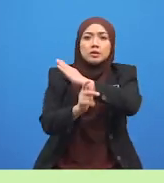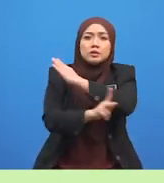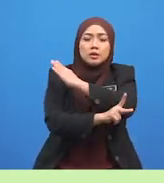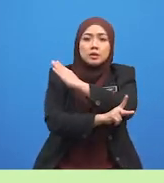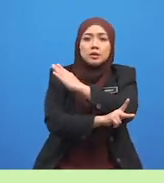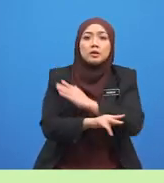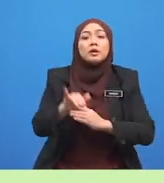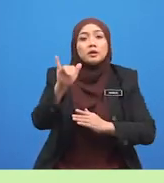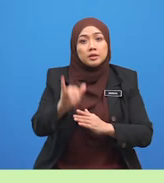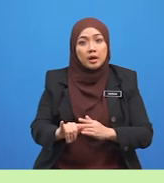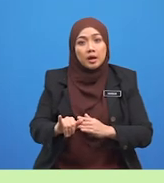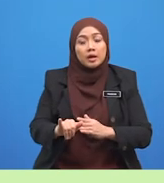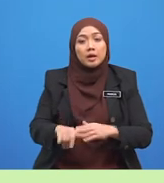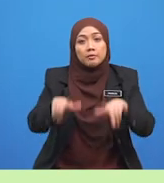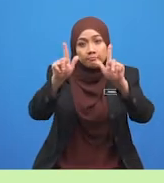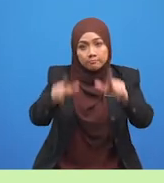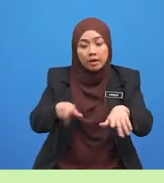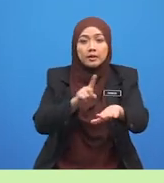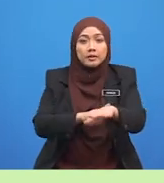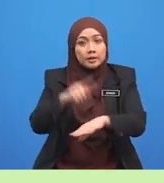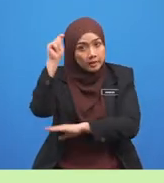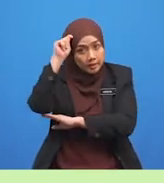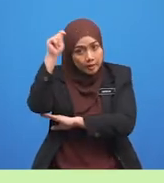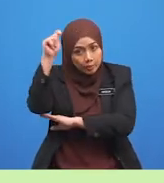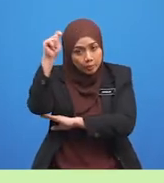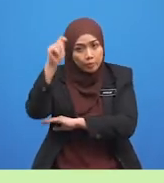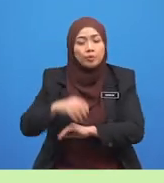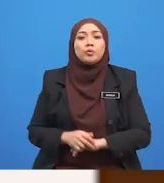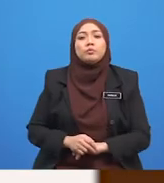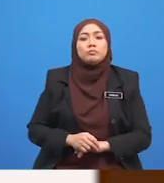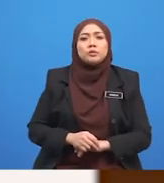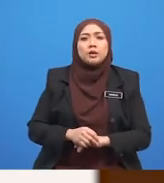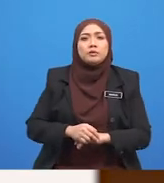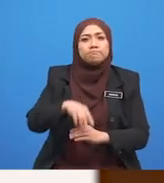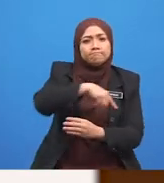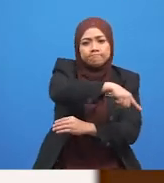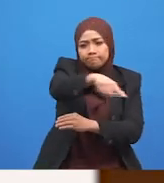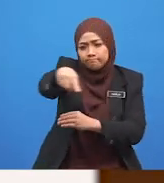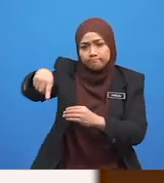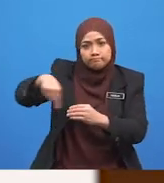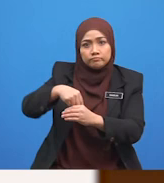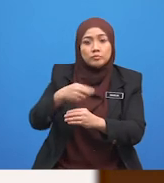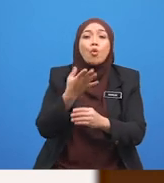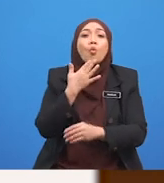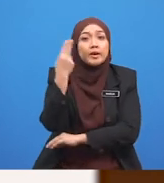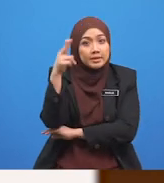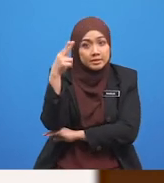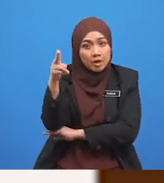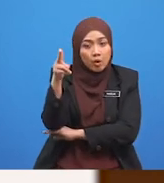terdapat di negeri Terengganu. Di sekelilingnya merupakan kawasan hutan yang berwarna